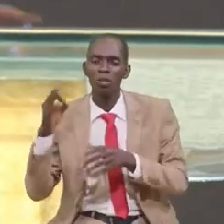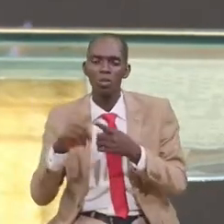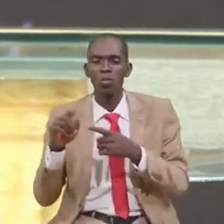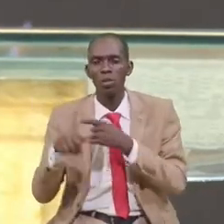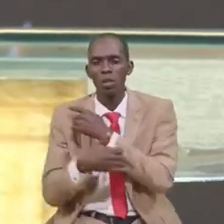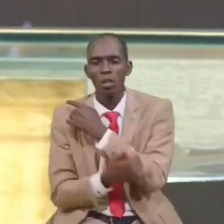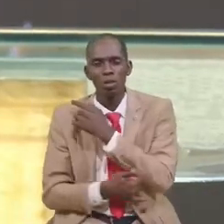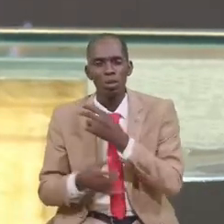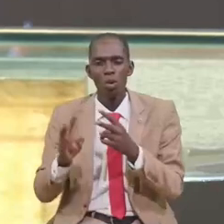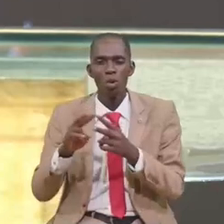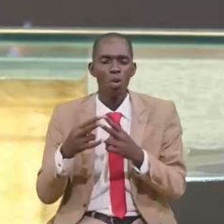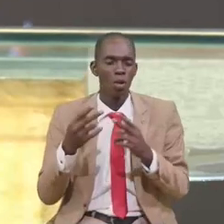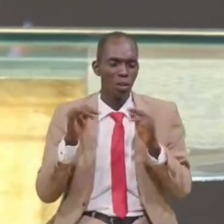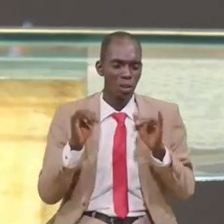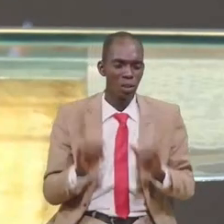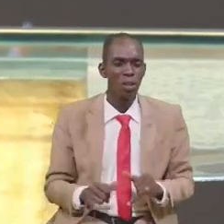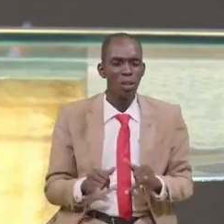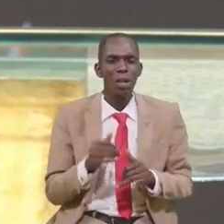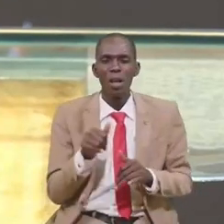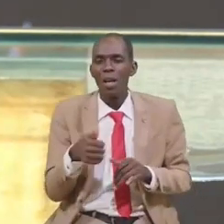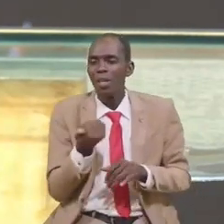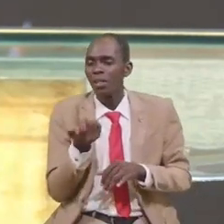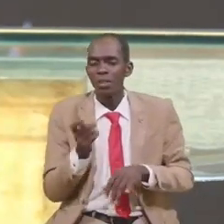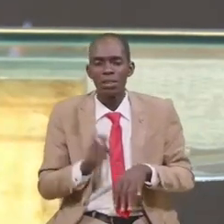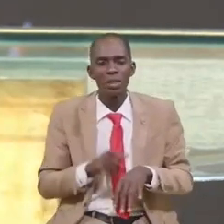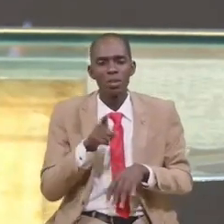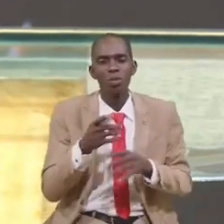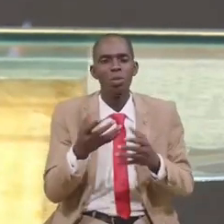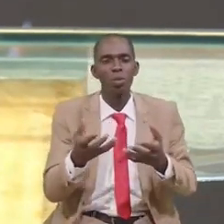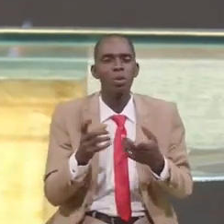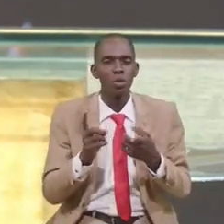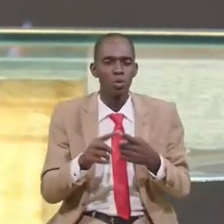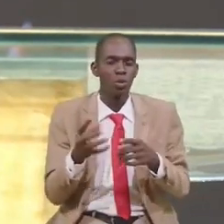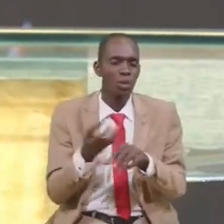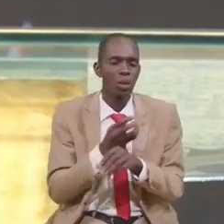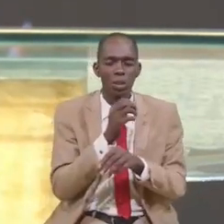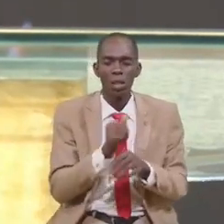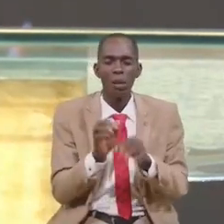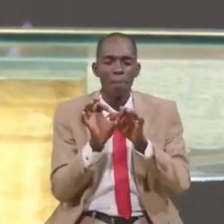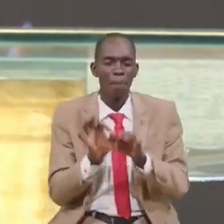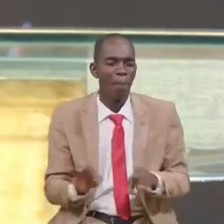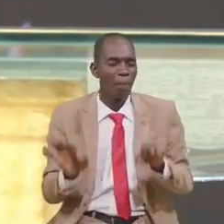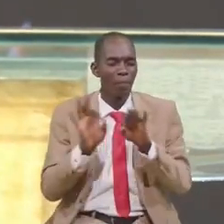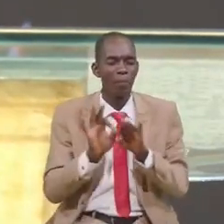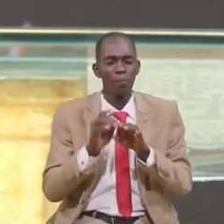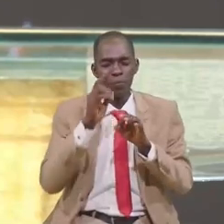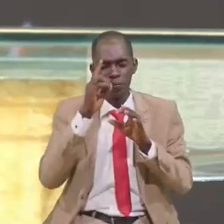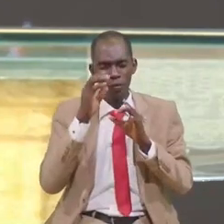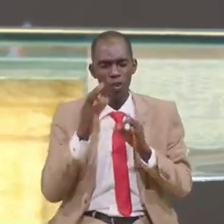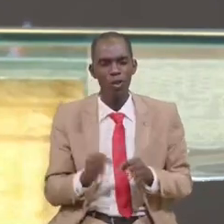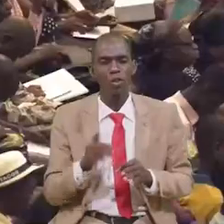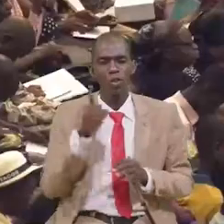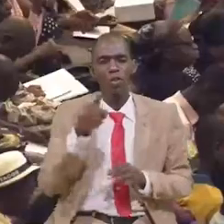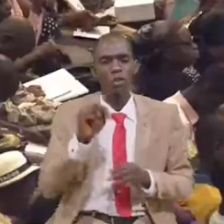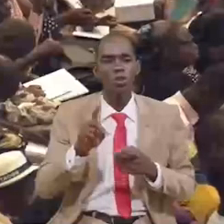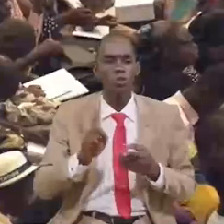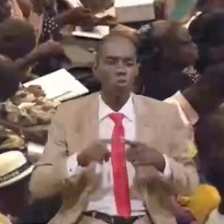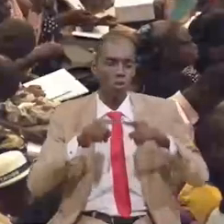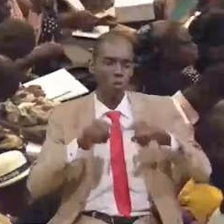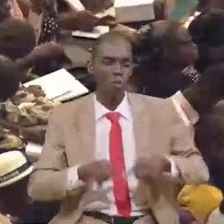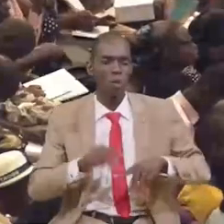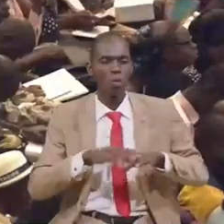ou bien aller ailleurs. Toutes les fois que vous allez prendre une décision importante, il faut espérer en l'Éternel. C'est ce que Jésus